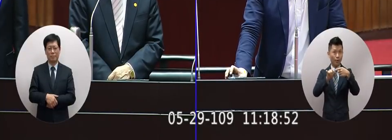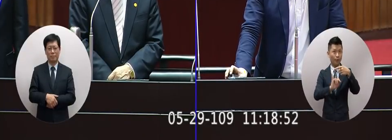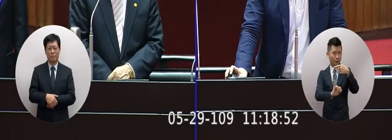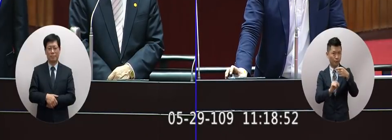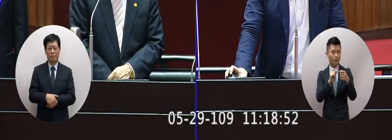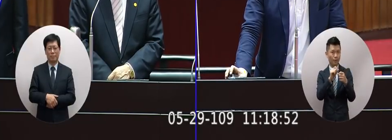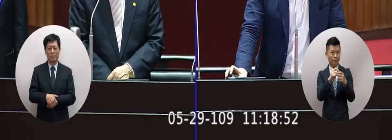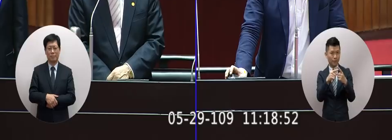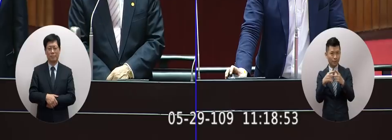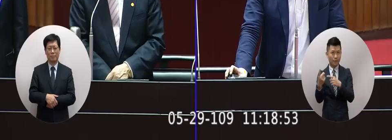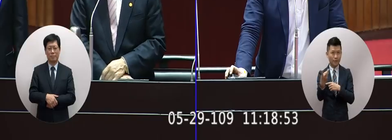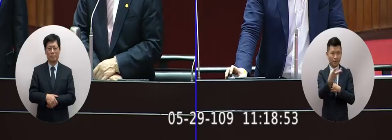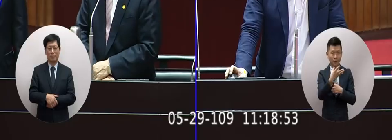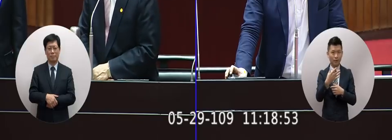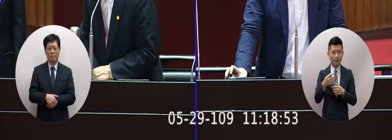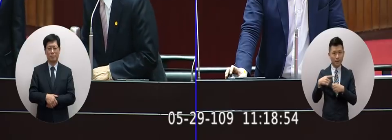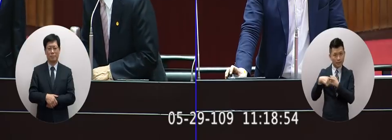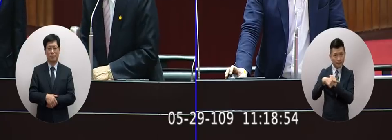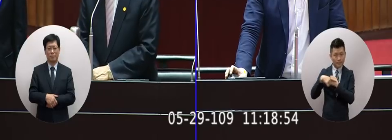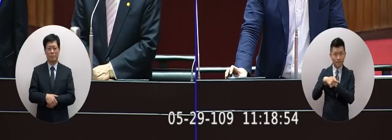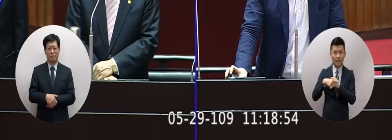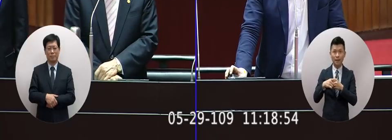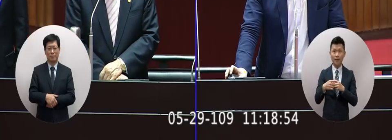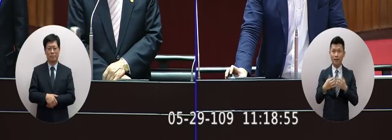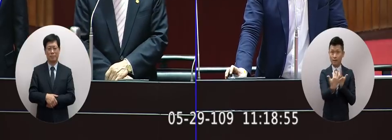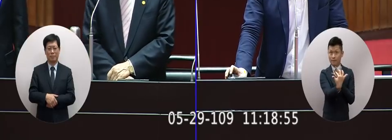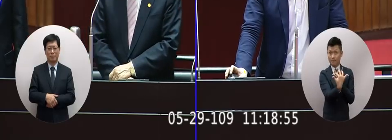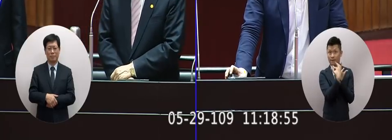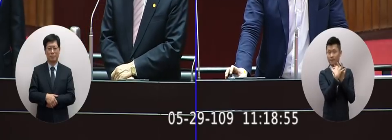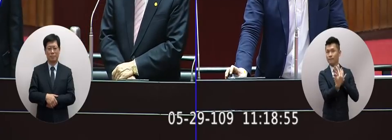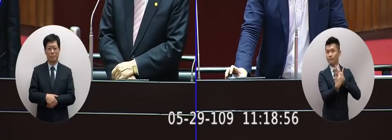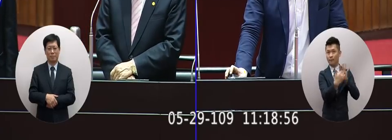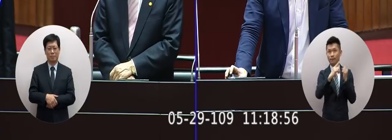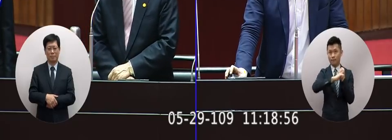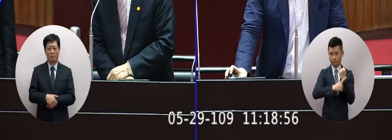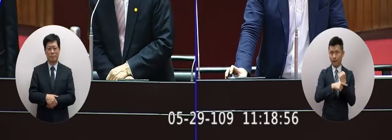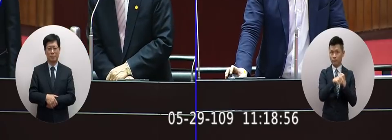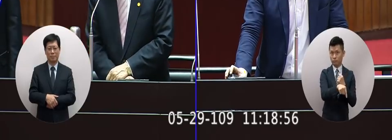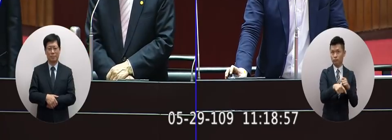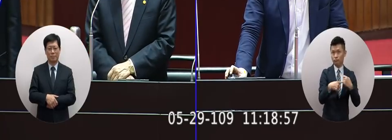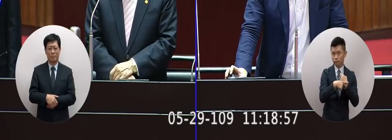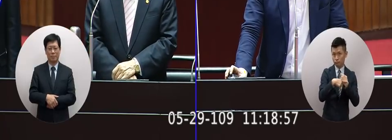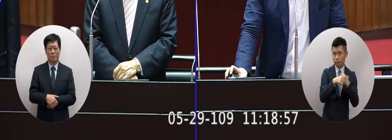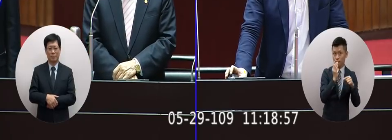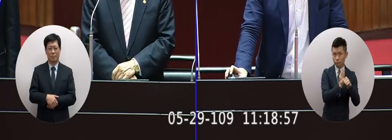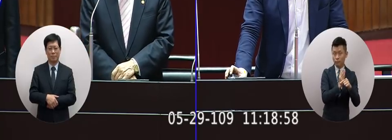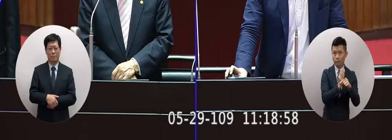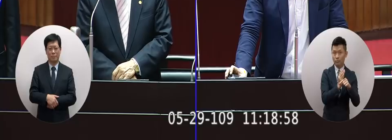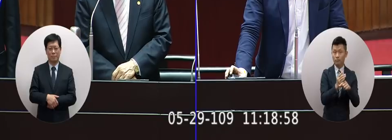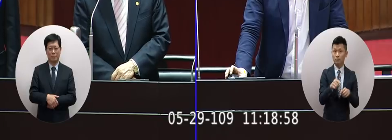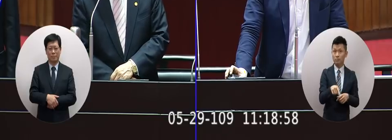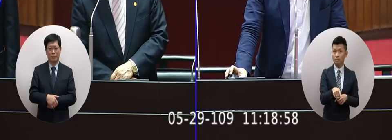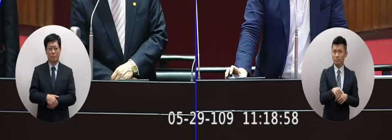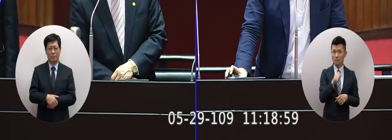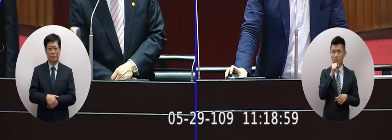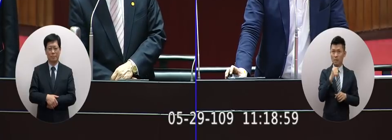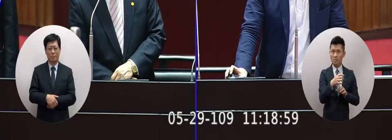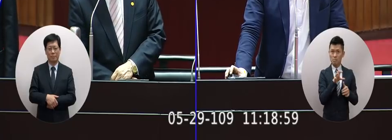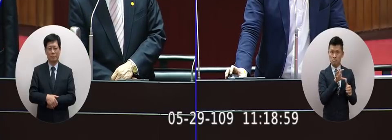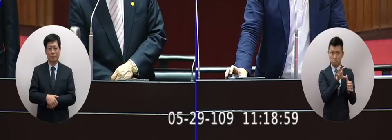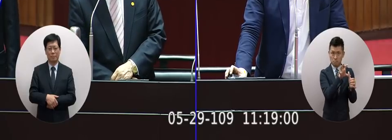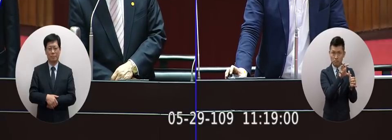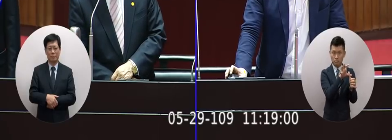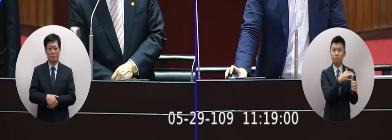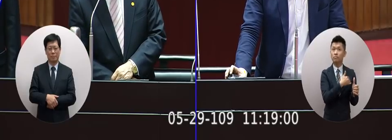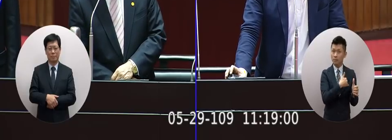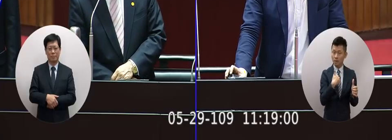咧开发一个叫做反渗透法的物件。那反渗透法实在是，哦，其实是有伊个遏制作用，但实